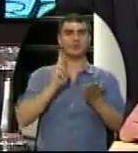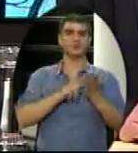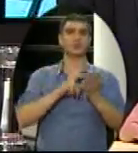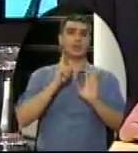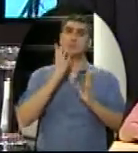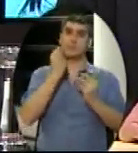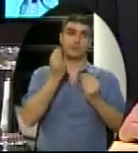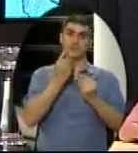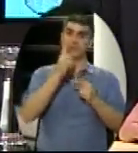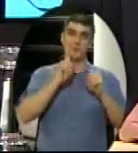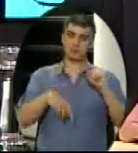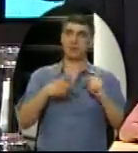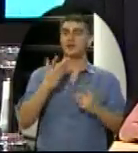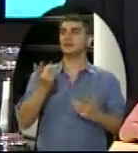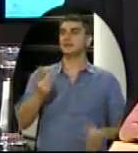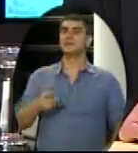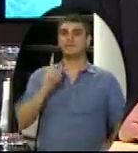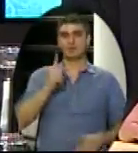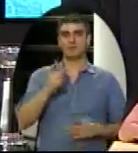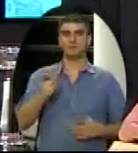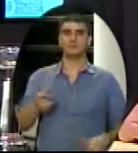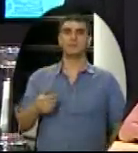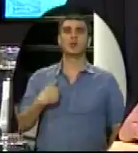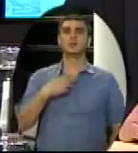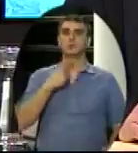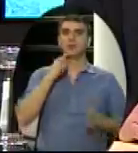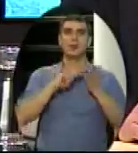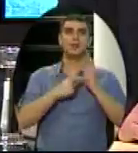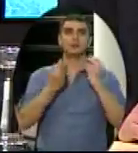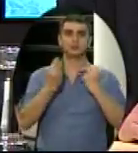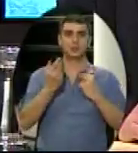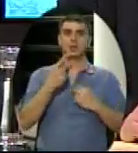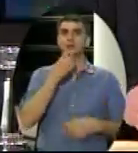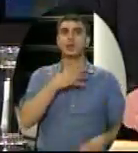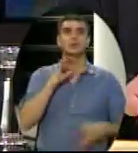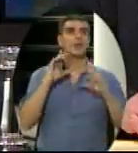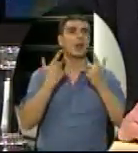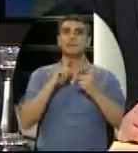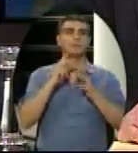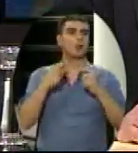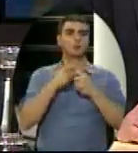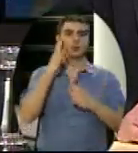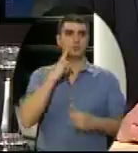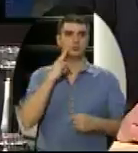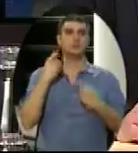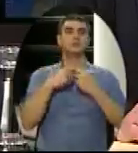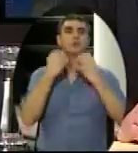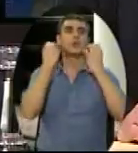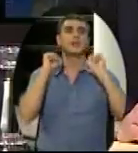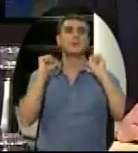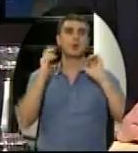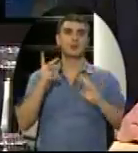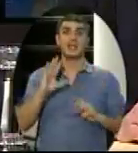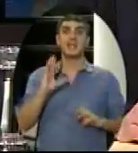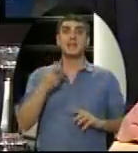לא בחלק מהדברים. בחלק שאתה מסכים איתו, וגם מתמאמים בלהגיש תיקים, אבל אני רוצה להדגיש את הנקודה הזאת. שאלת אותי, למה? זה לא רק עניין של בושה, זה עניין של דמוקרטיה מתגננת.